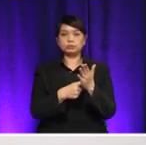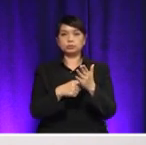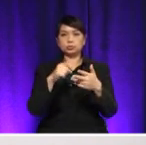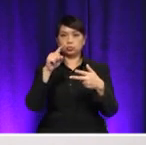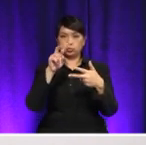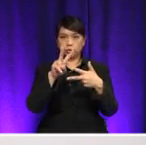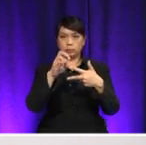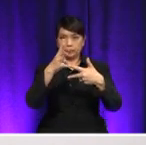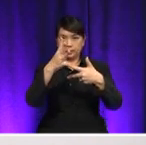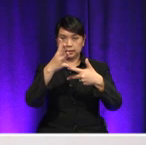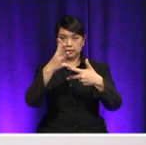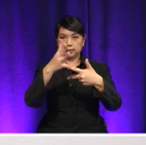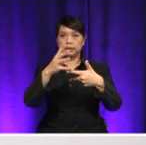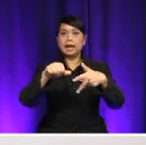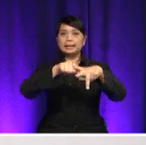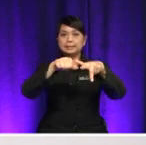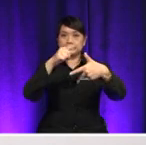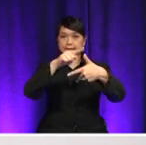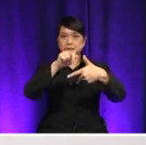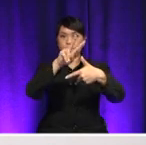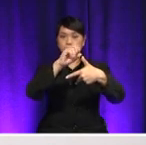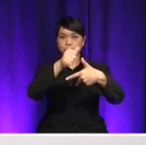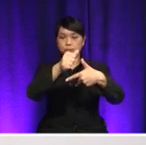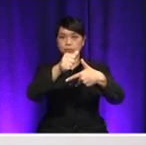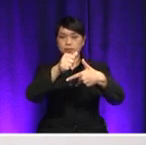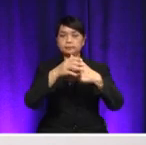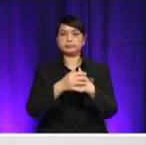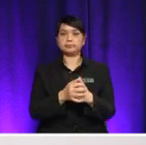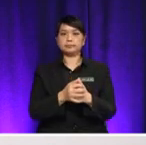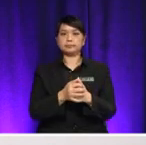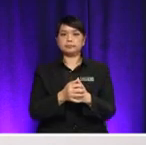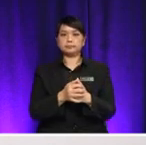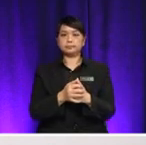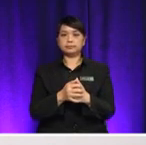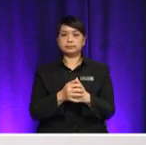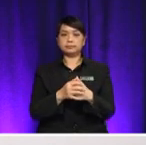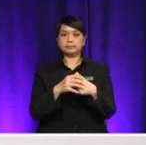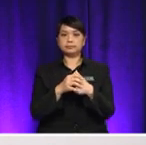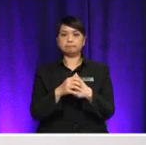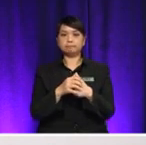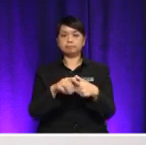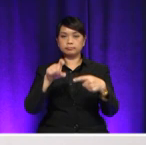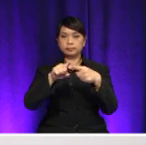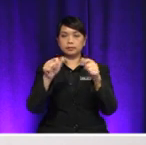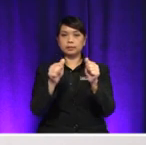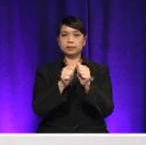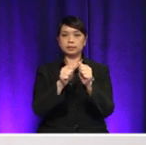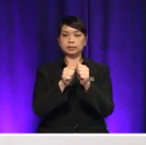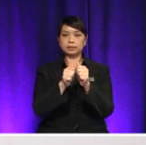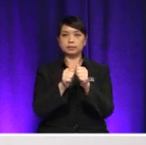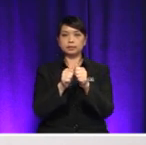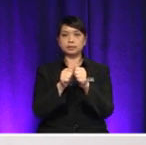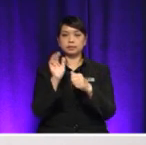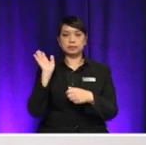asas 2010 yaitu 150 Ringgit Maafkan saya bahagia dengan AQ 2010